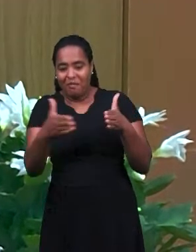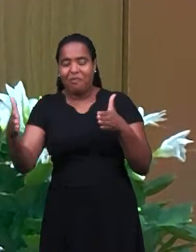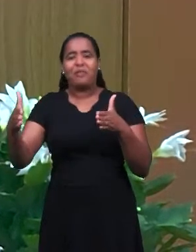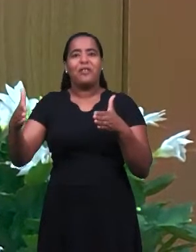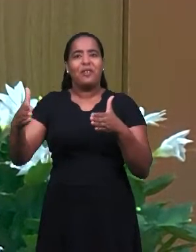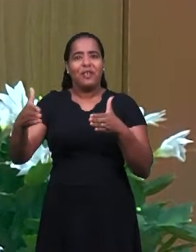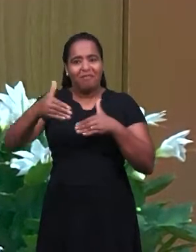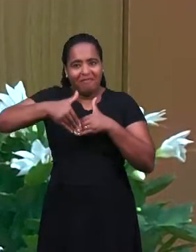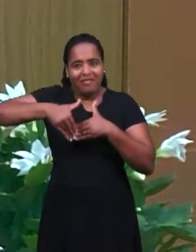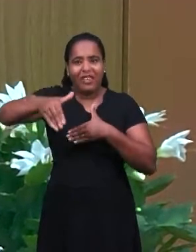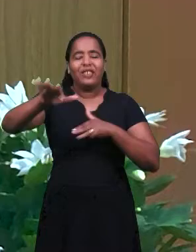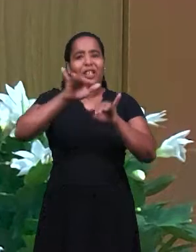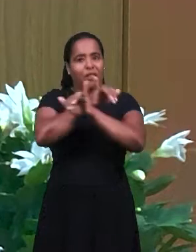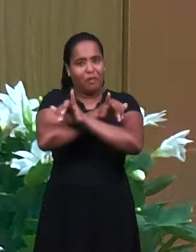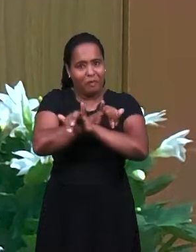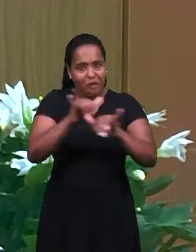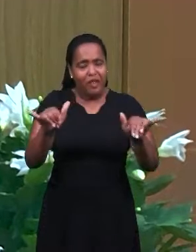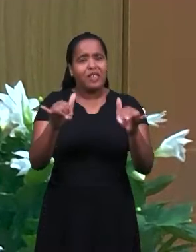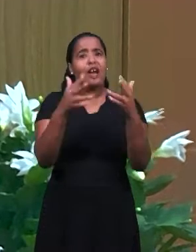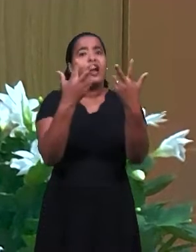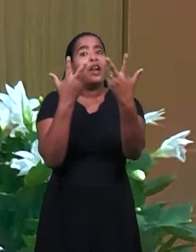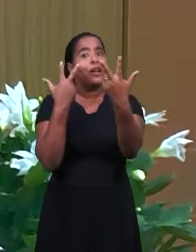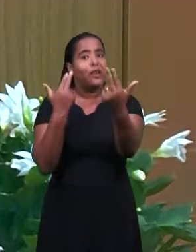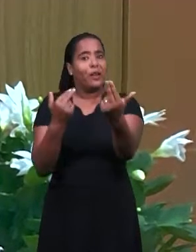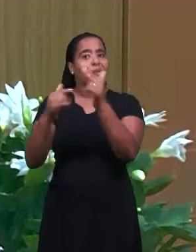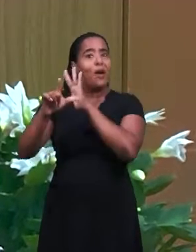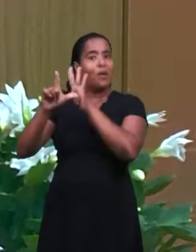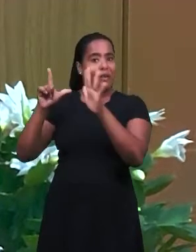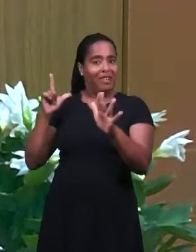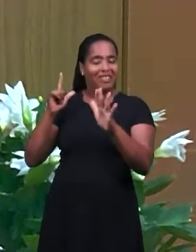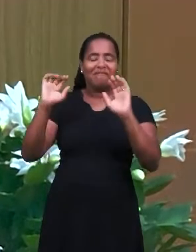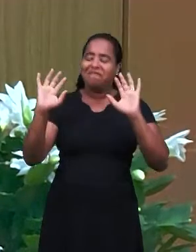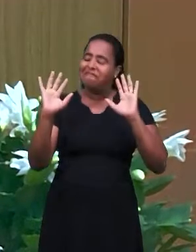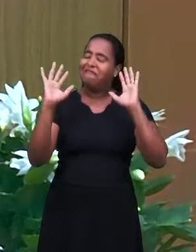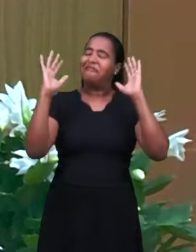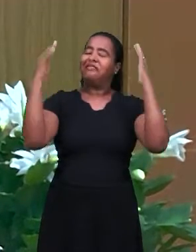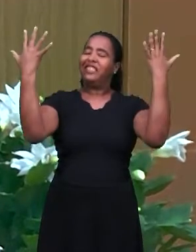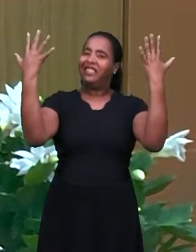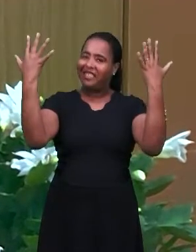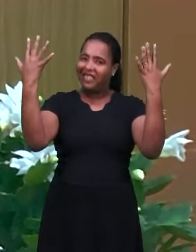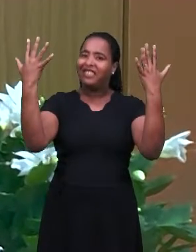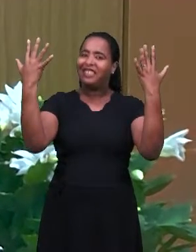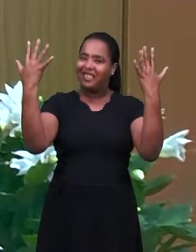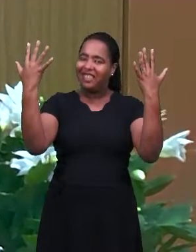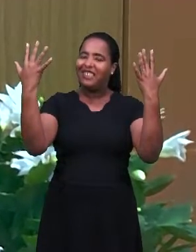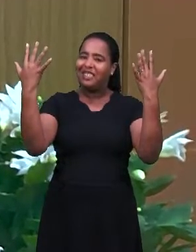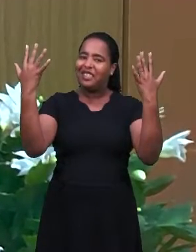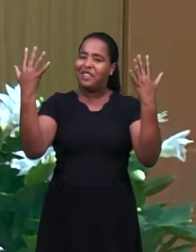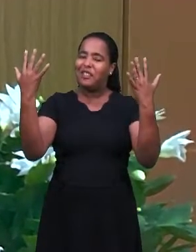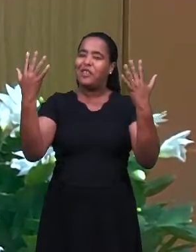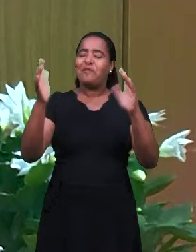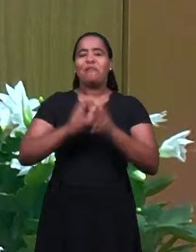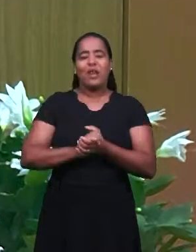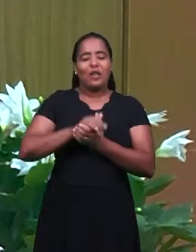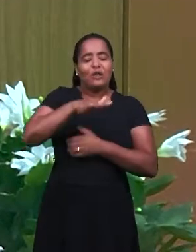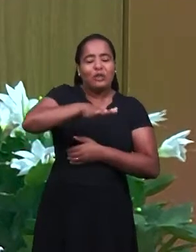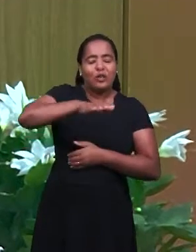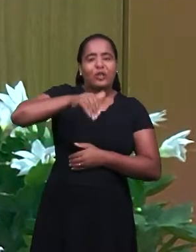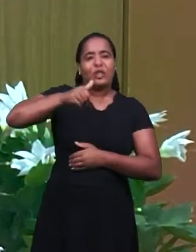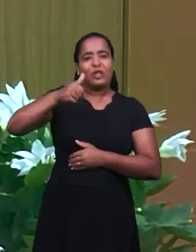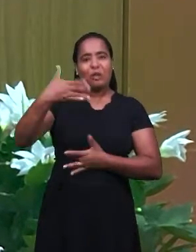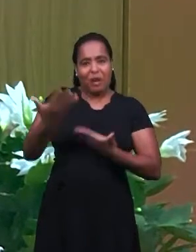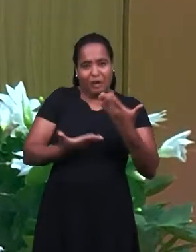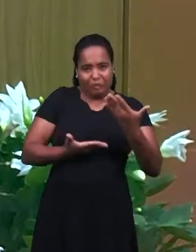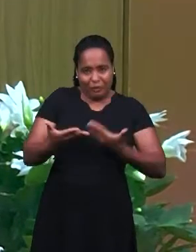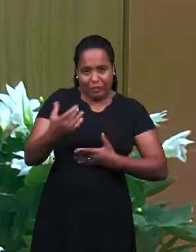ближайшие дни, мы предупредим таким же образом, мы будем пировать, праздновать за